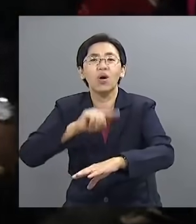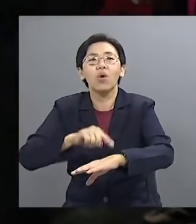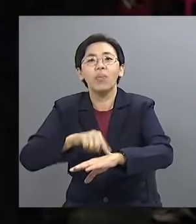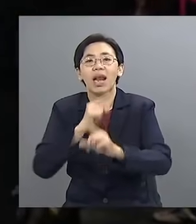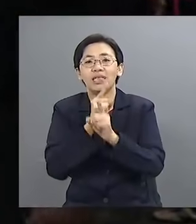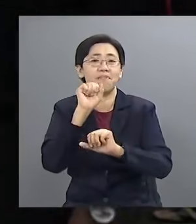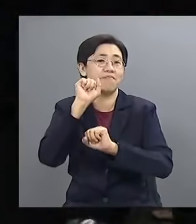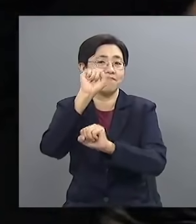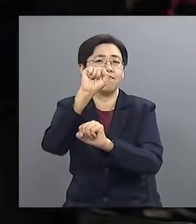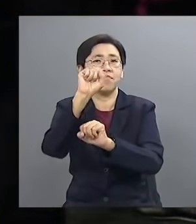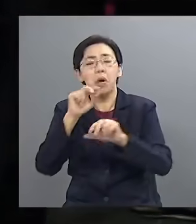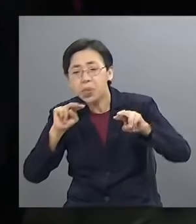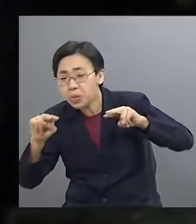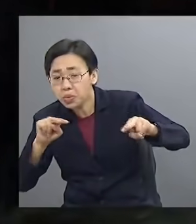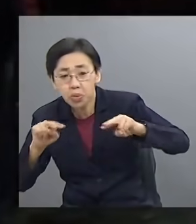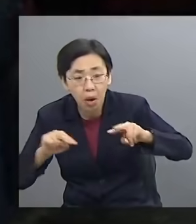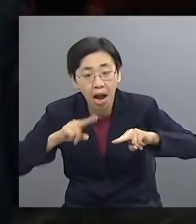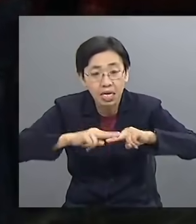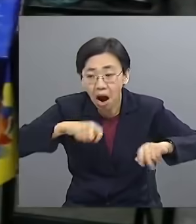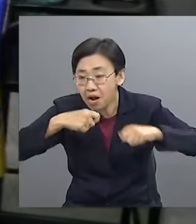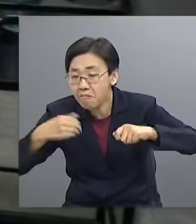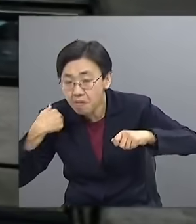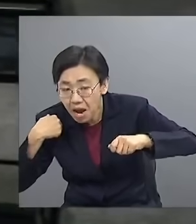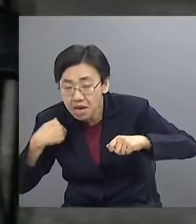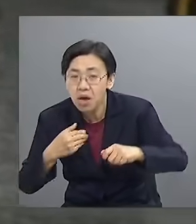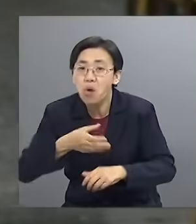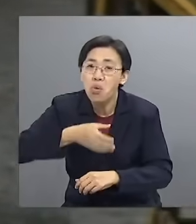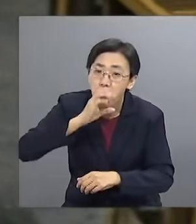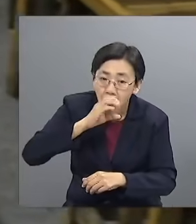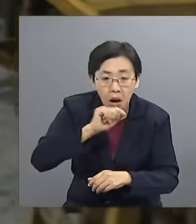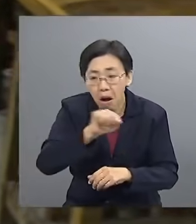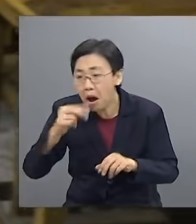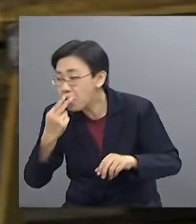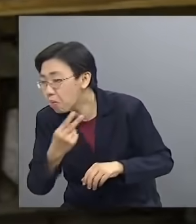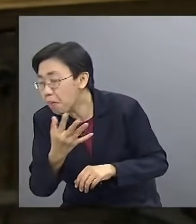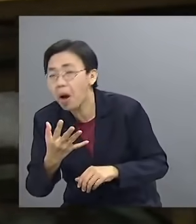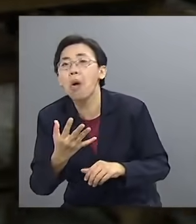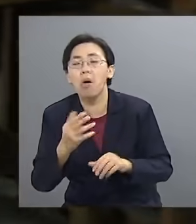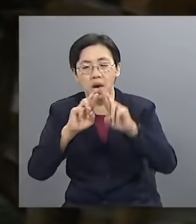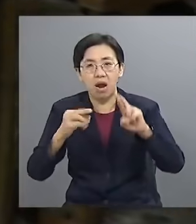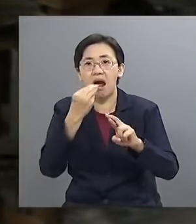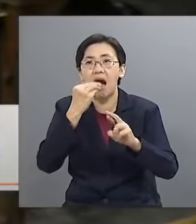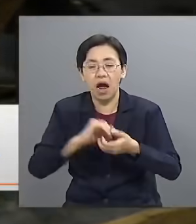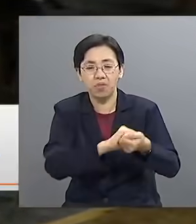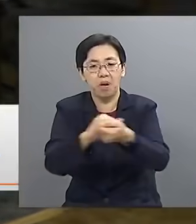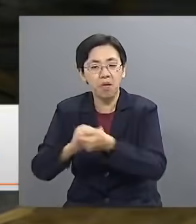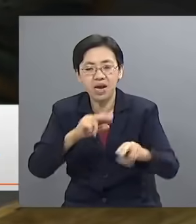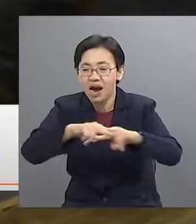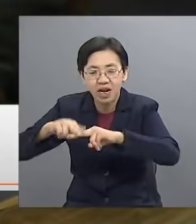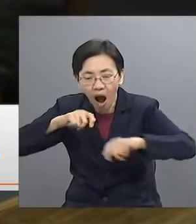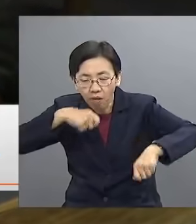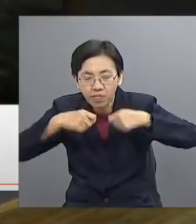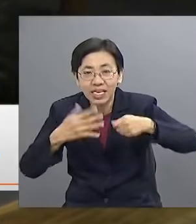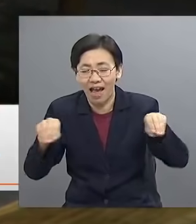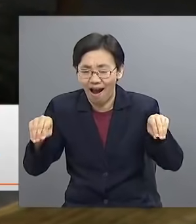ห้ามนั่งรับประทานอาหารเครื่องดื่มต่างๆเพราะว่าร้านอาหารก็ให้ความร่วมมือเป็นอย่างดีค่ะพอใกล้ถึงช่ว